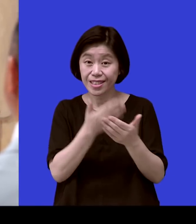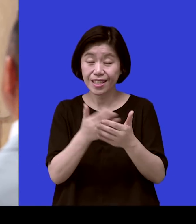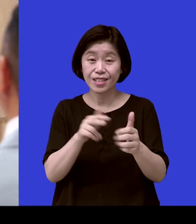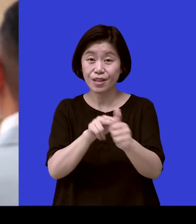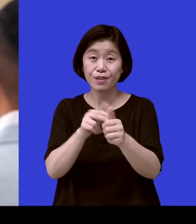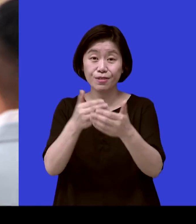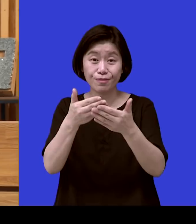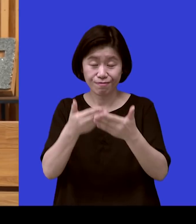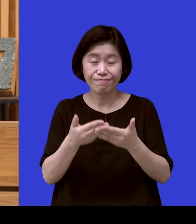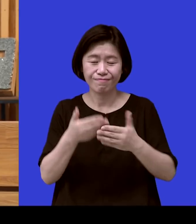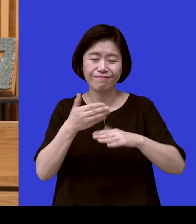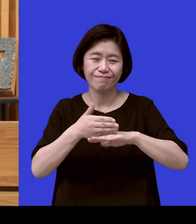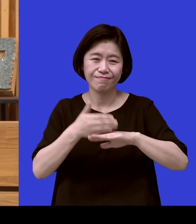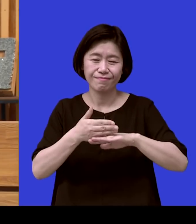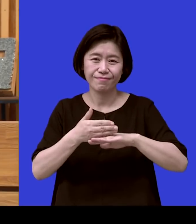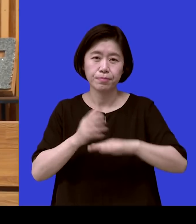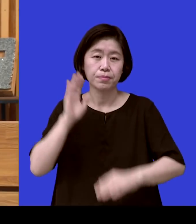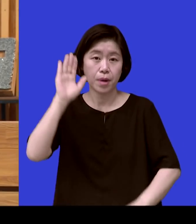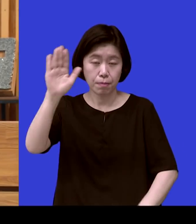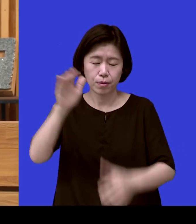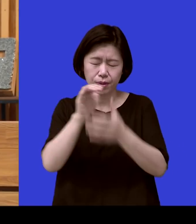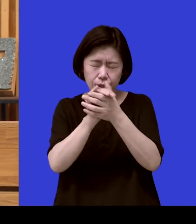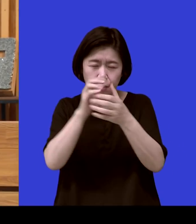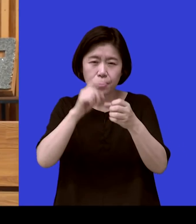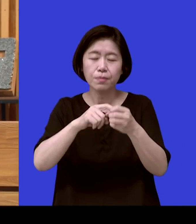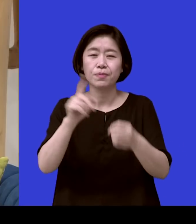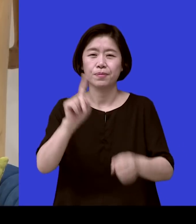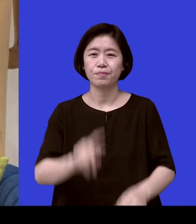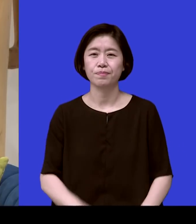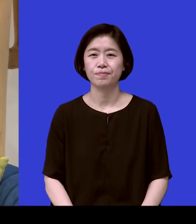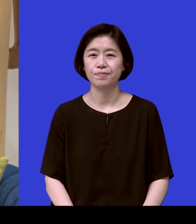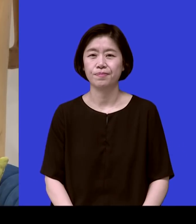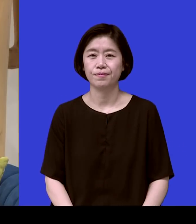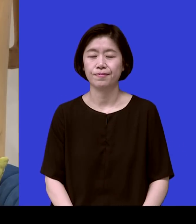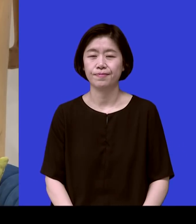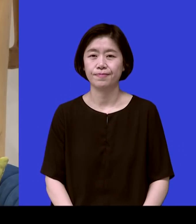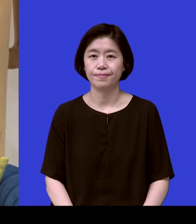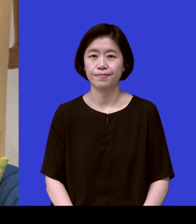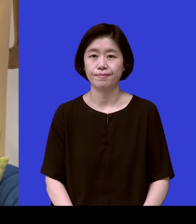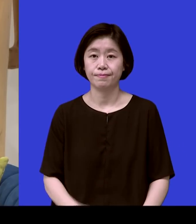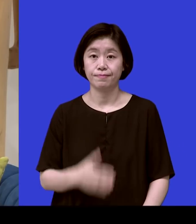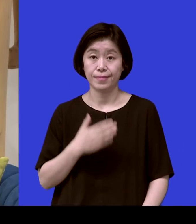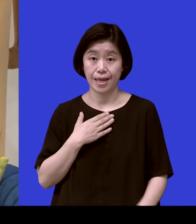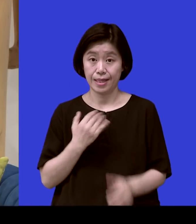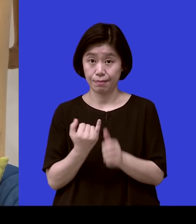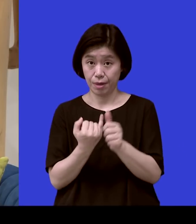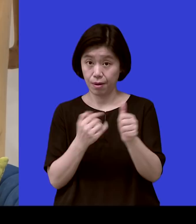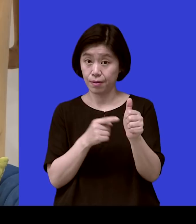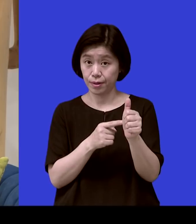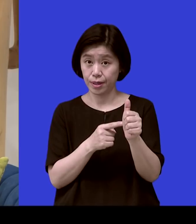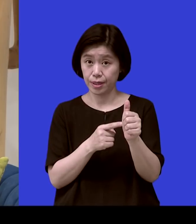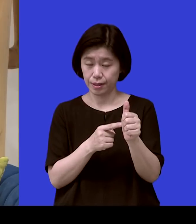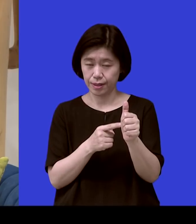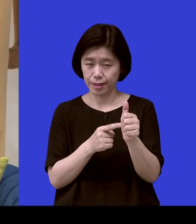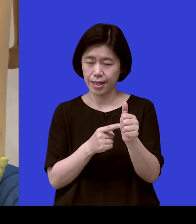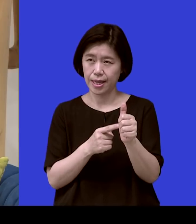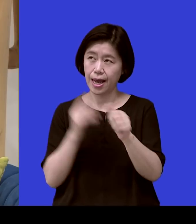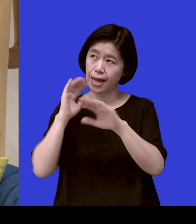살아오신 간증도 나눠주셨는데 앞으로 기도 제목이 있다면 나눠주시죠. 제가 남편이 하늘나라 간 다음에 네.